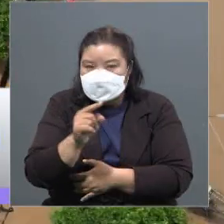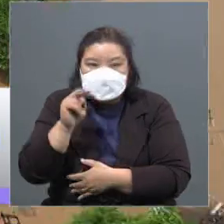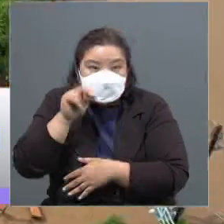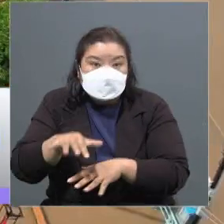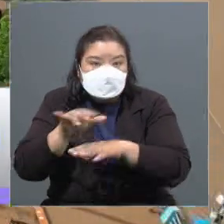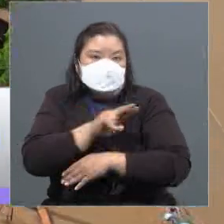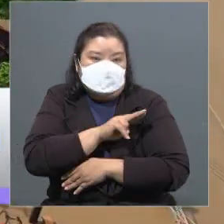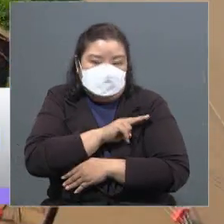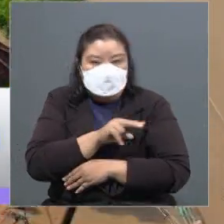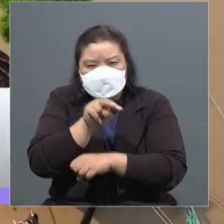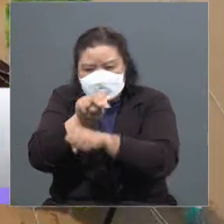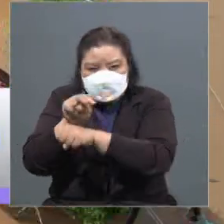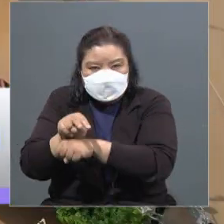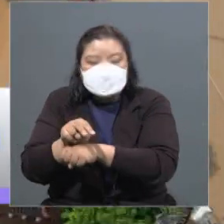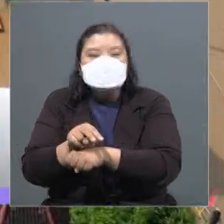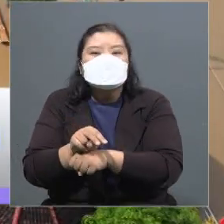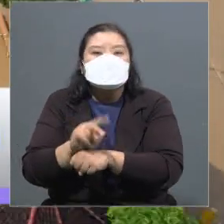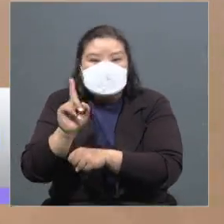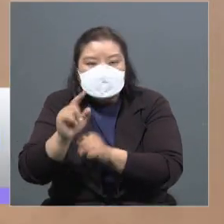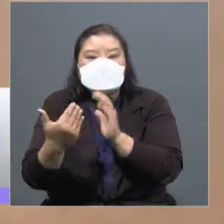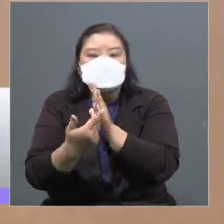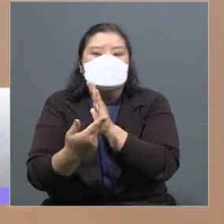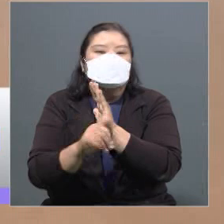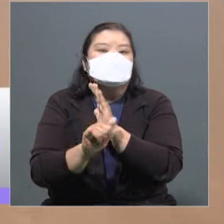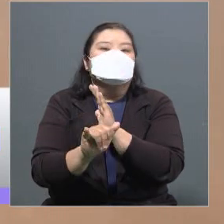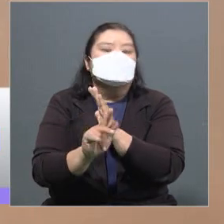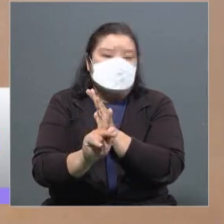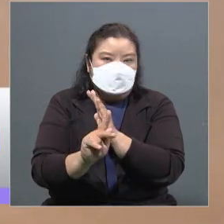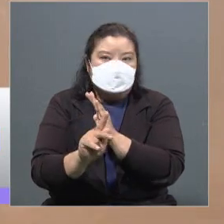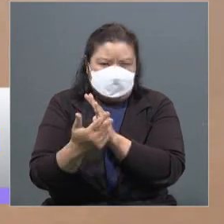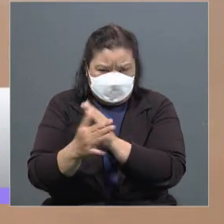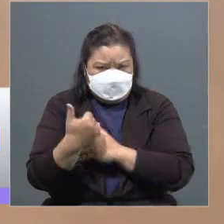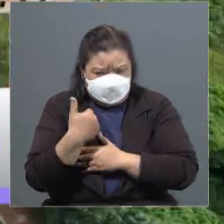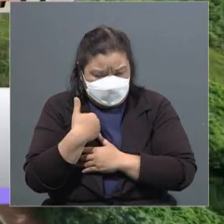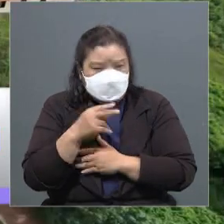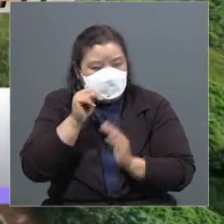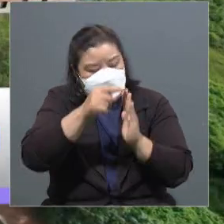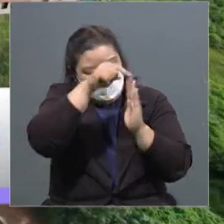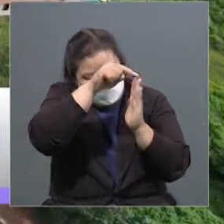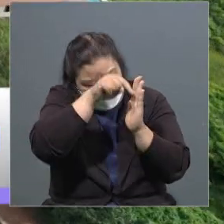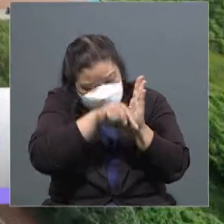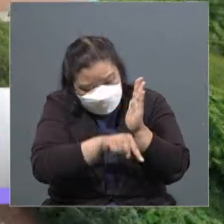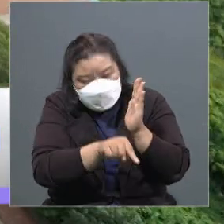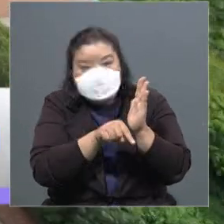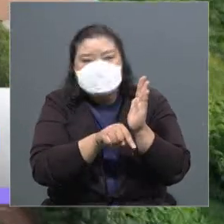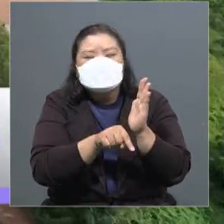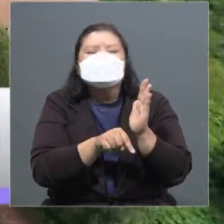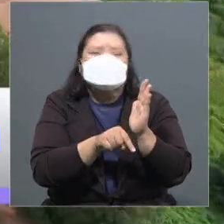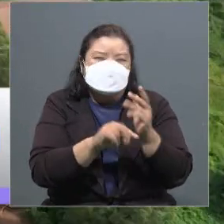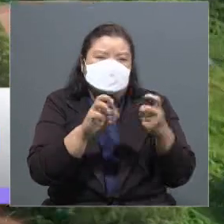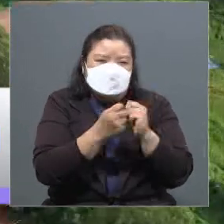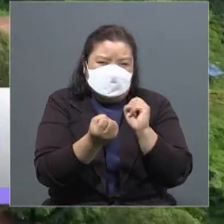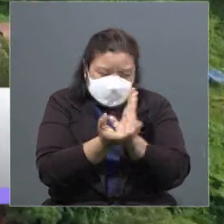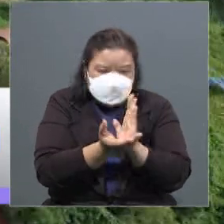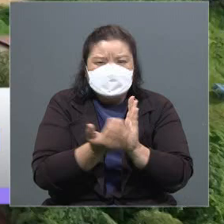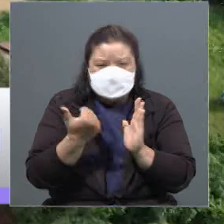ยที่จังหวัดหนองคายมีการประเมินสถานการณ์บอกว่าหนองคายเนี่ยรับน้ำมาจากเชียงรายที่ไหลลงสู่แม่น้ำโขงนะคะรวมถึงจากประเทศจี